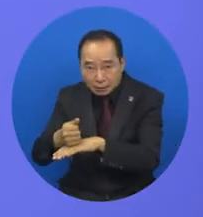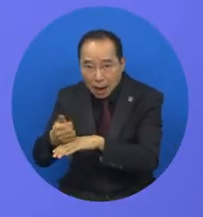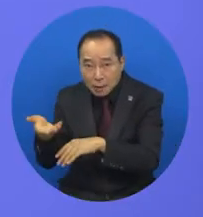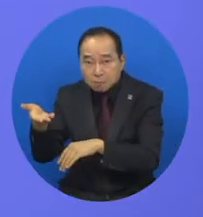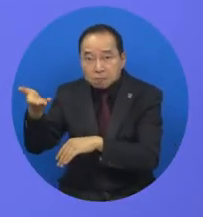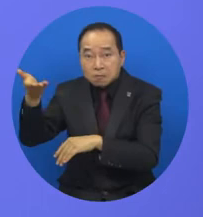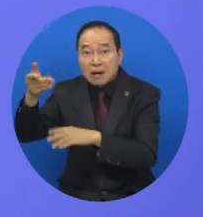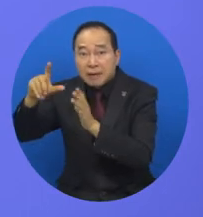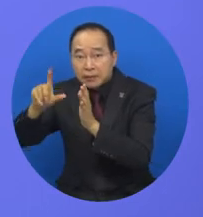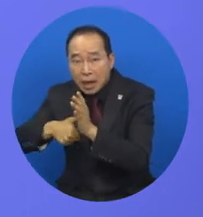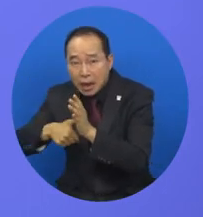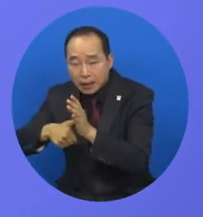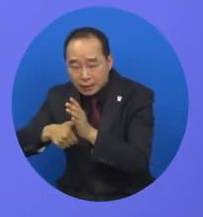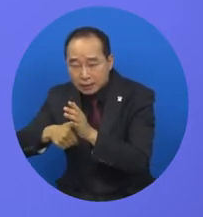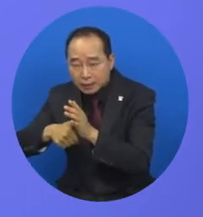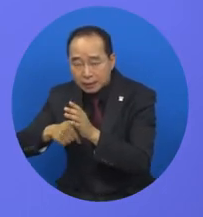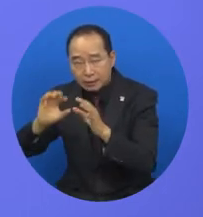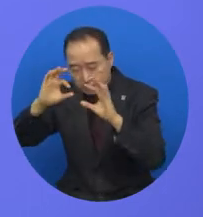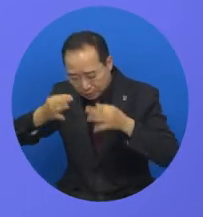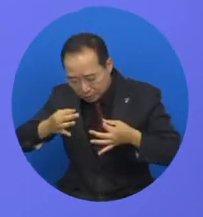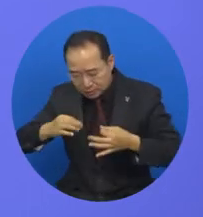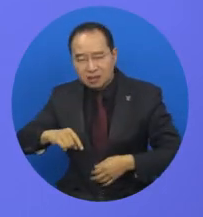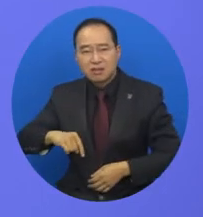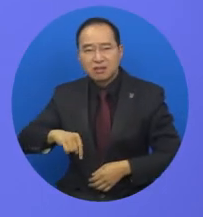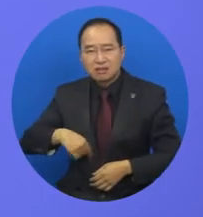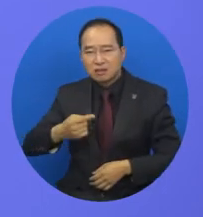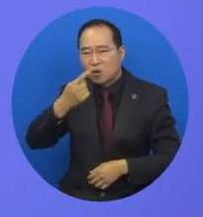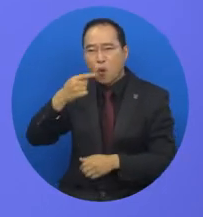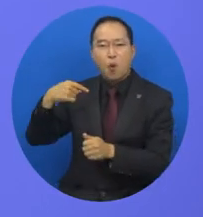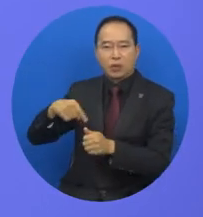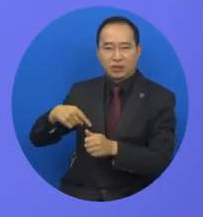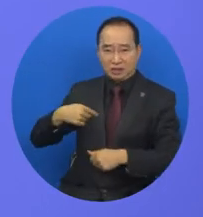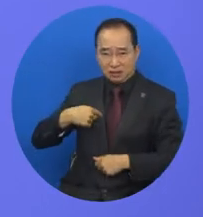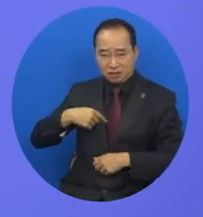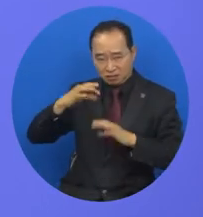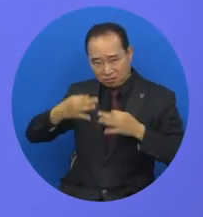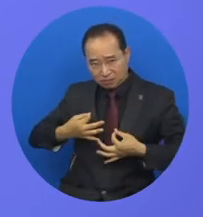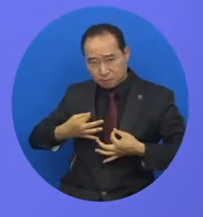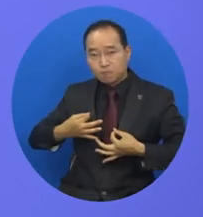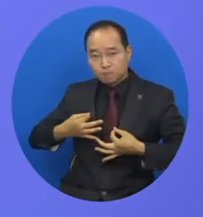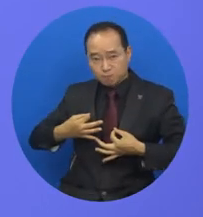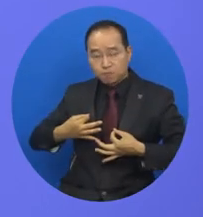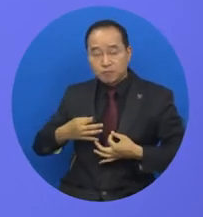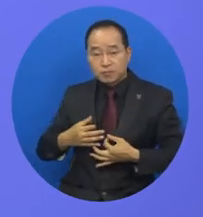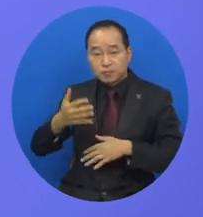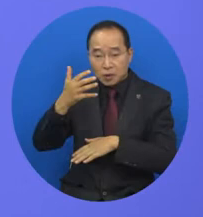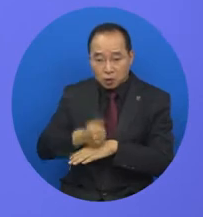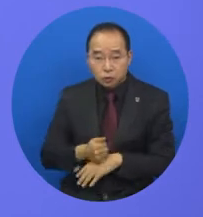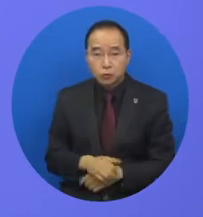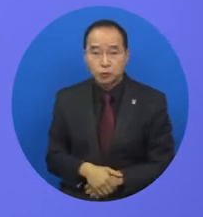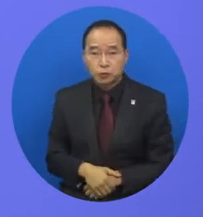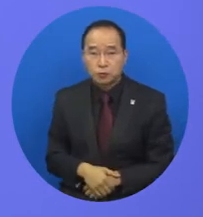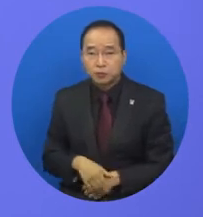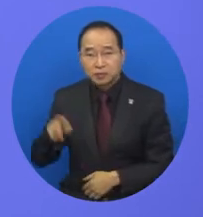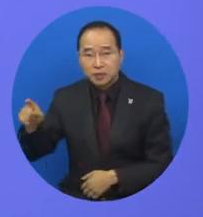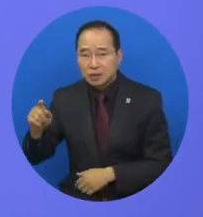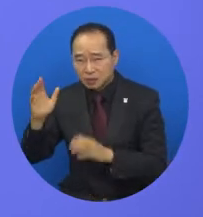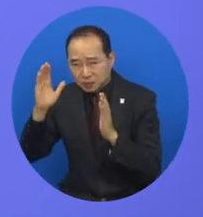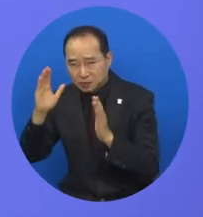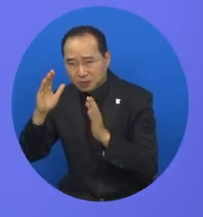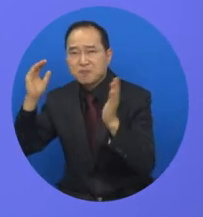마지막 단계에서 제 자신의 자가 코칭을 하게 됩니다. 세 가지 코칭을 가지고 저는